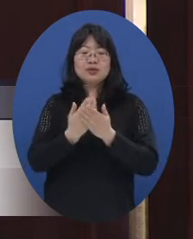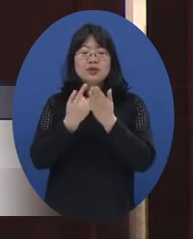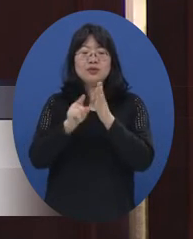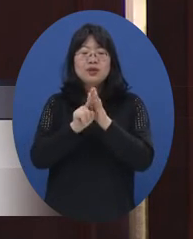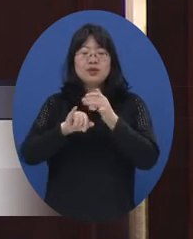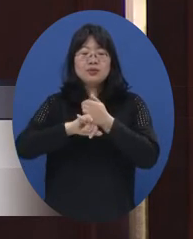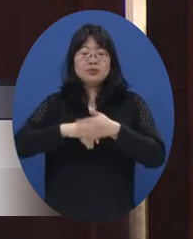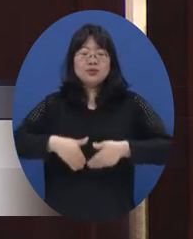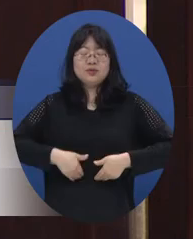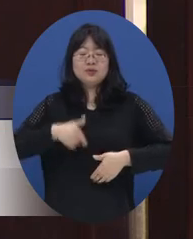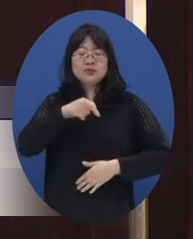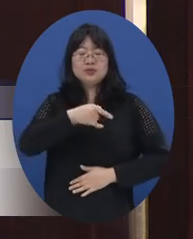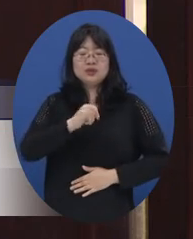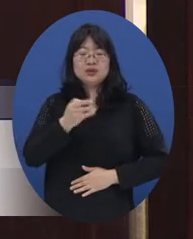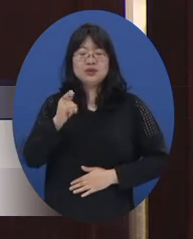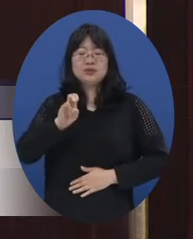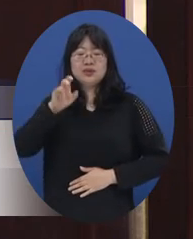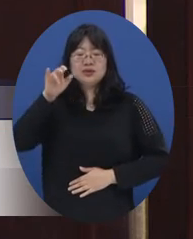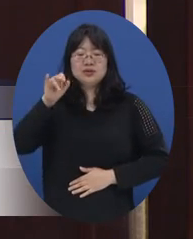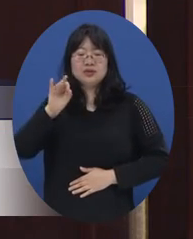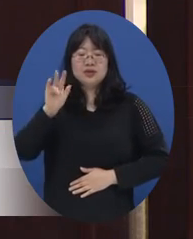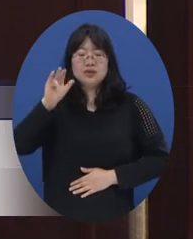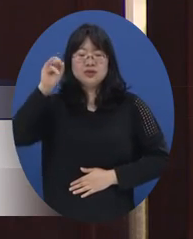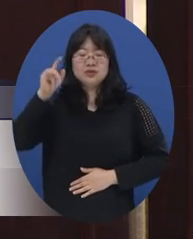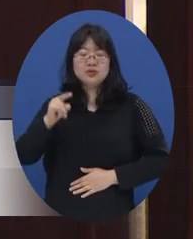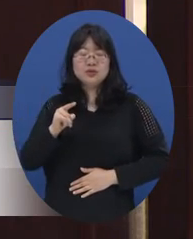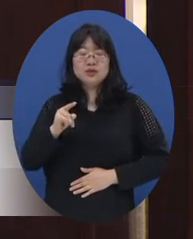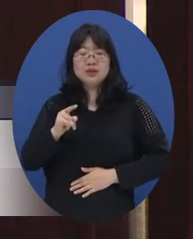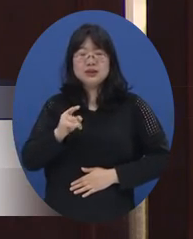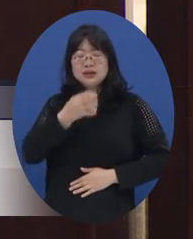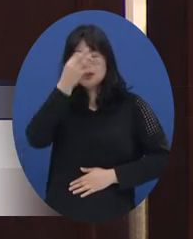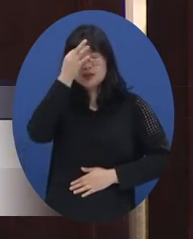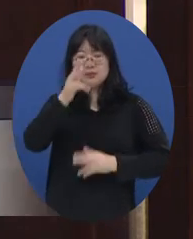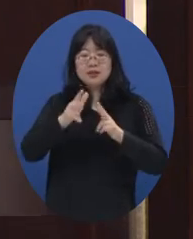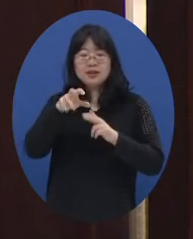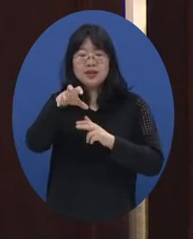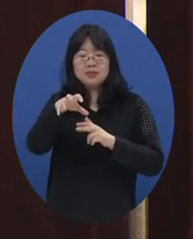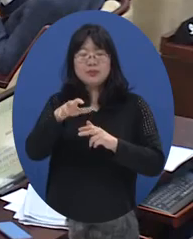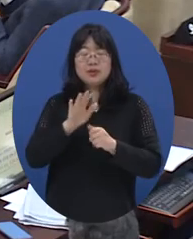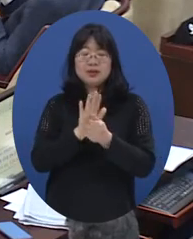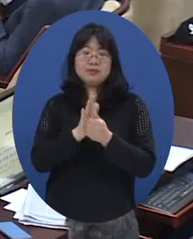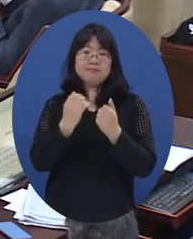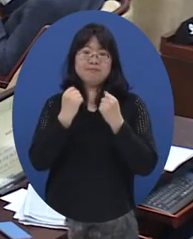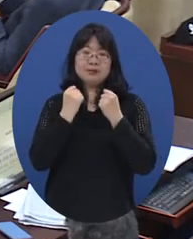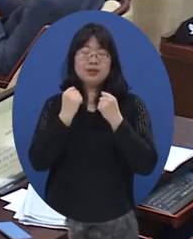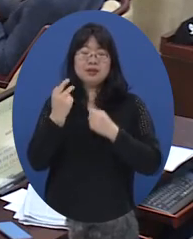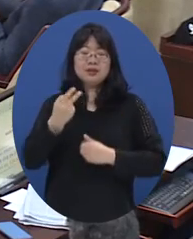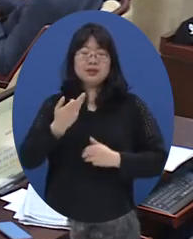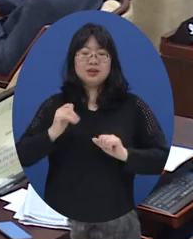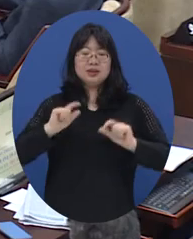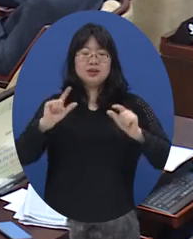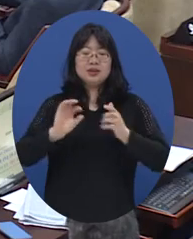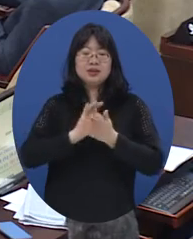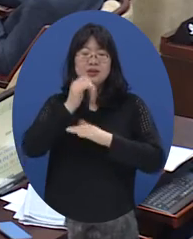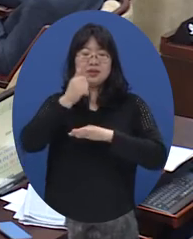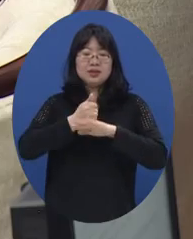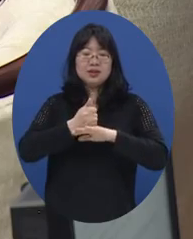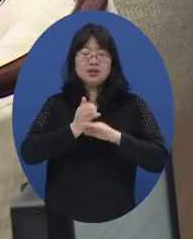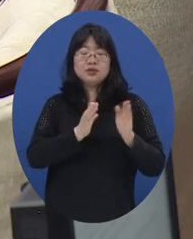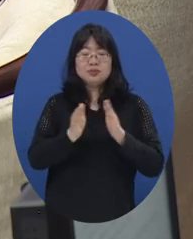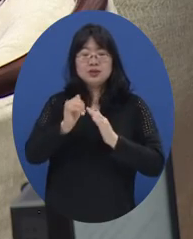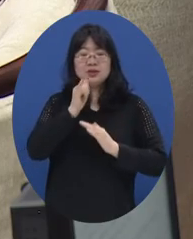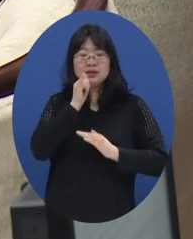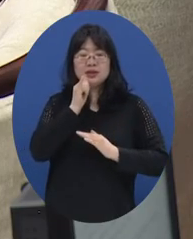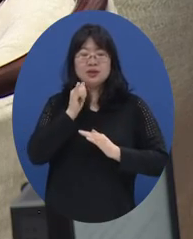반드시 필요한 구리 담은 주택법 이 사업에 힘을 보태 주십시오 2018년 예상 결산 등이